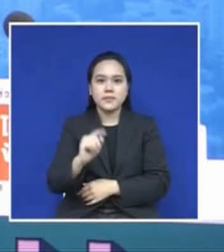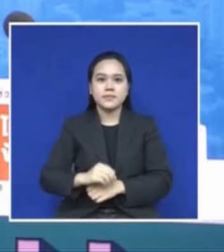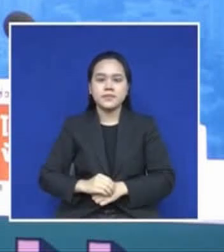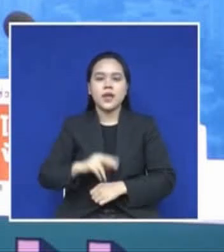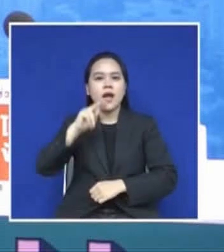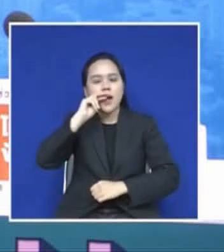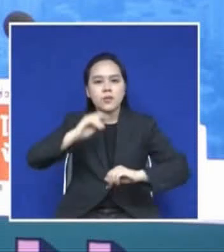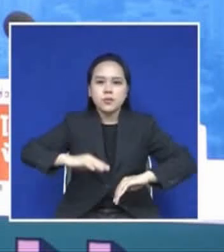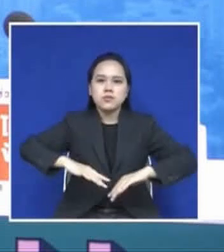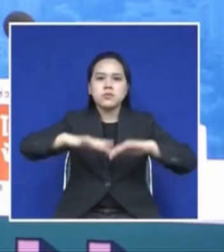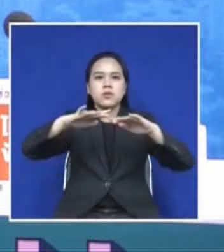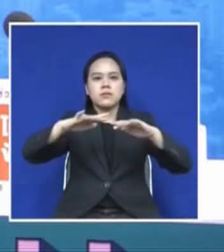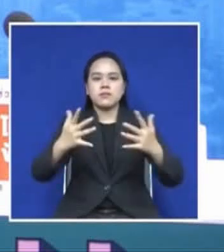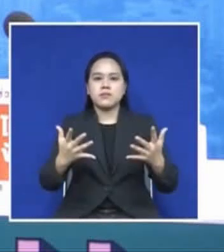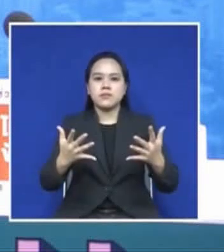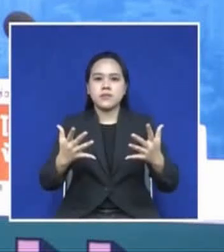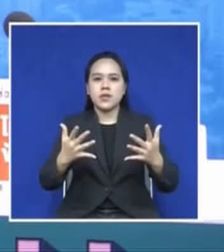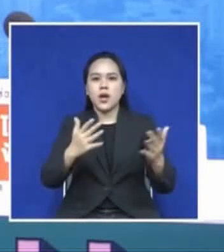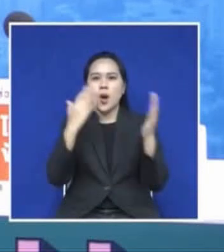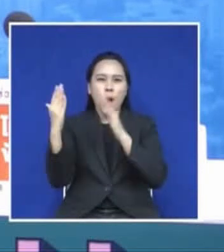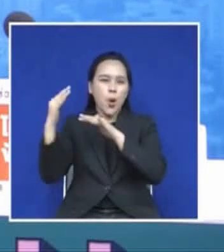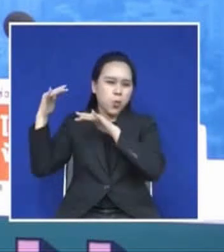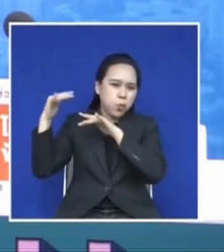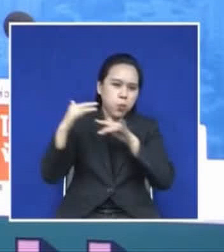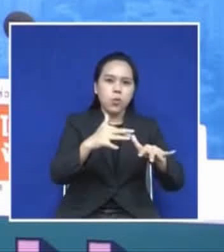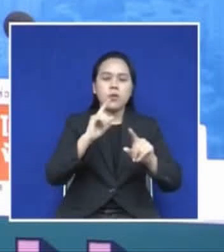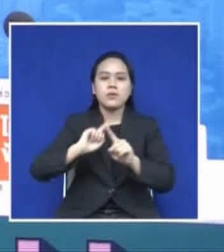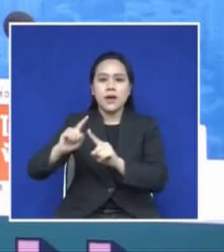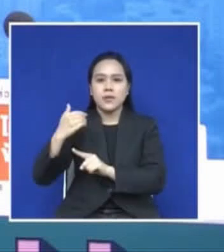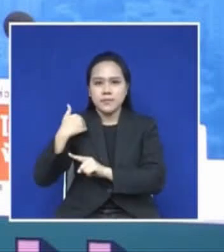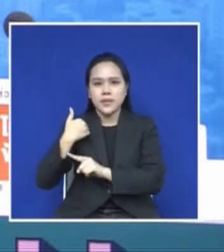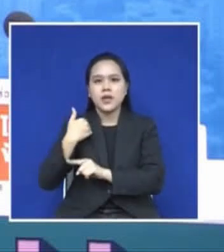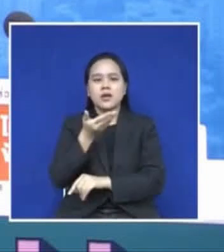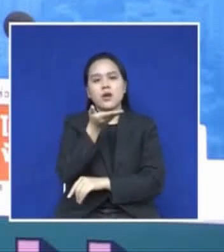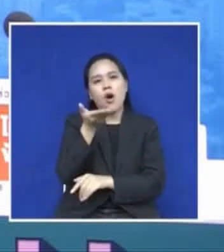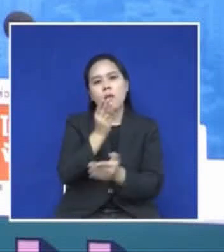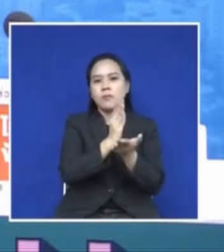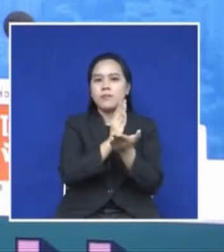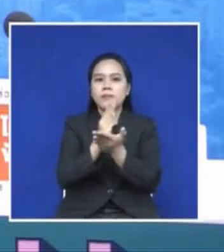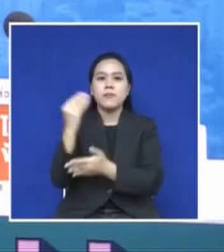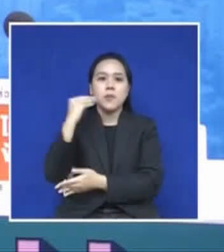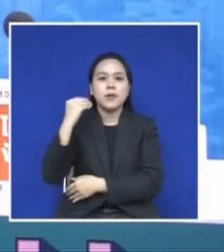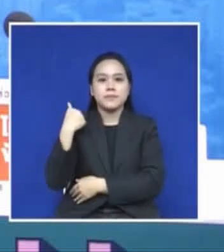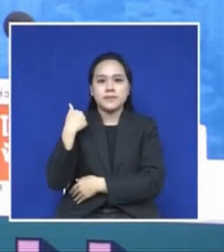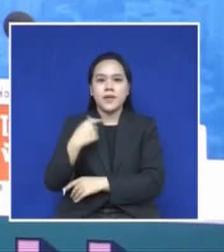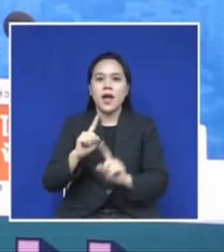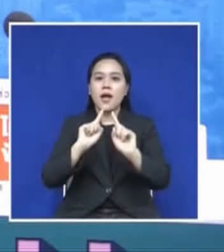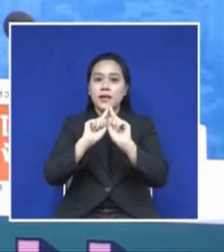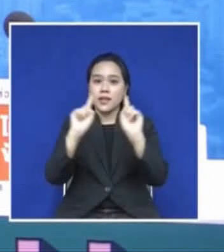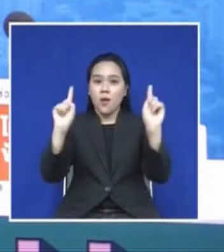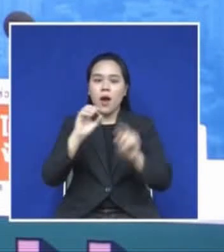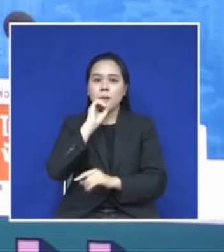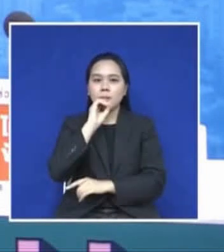เขามีการระบาดระลอกแรกอยู่แล้วทำเหมือนจะคุมได้คุณได้คุณได้แต่สุดท้ายเนี่ยยังไม่ทันจะคุมได้ทานก็ปะทุขึ้น